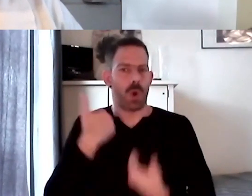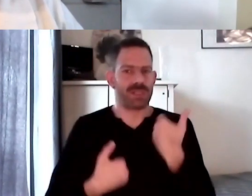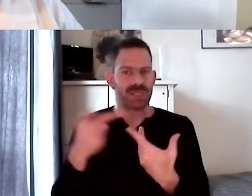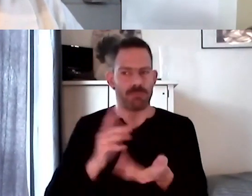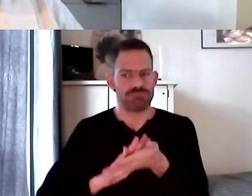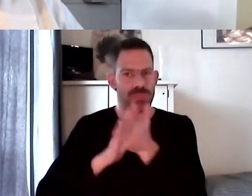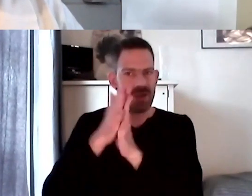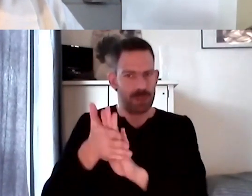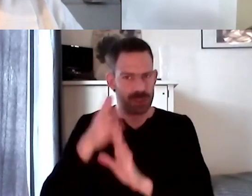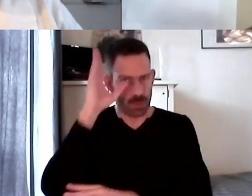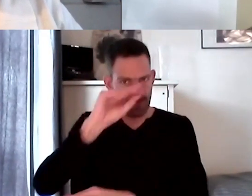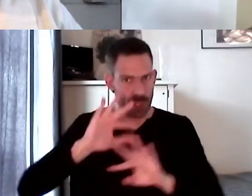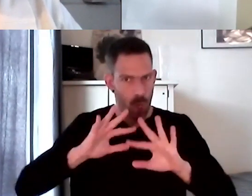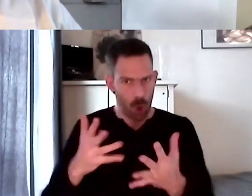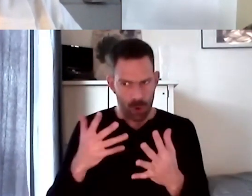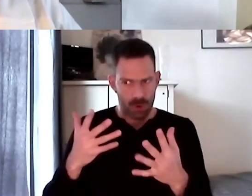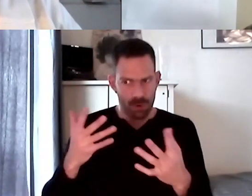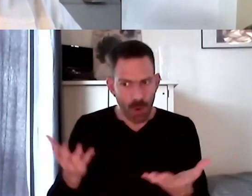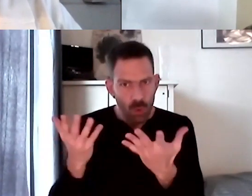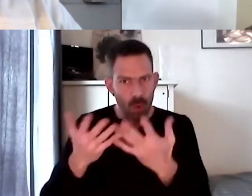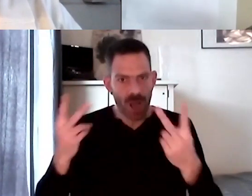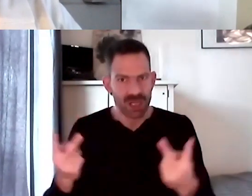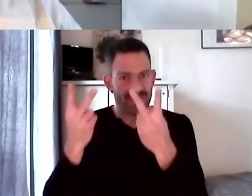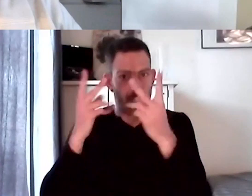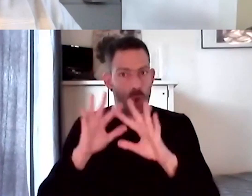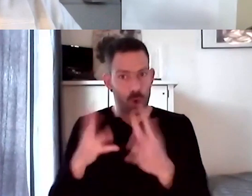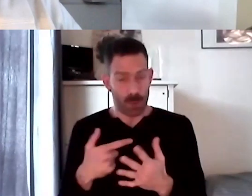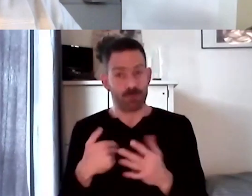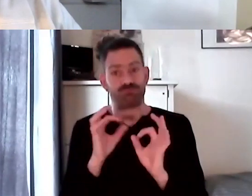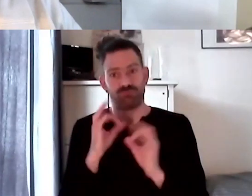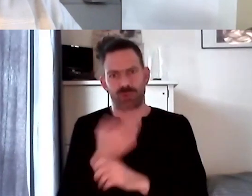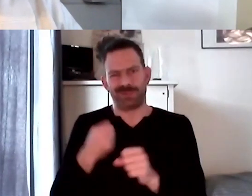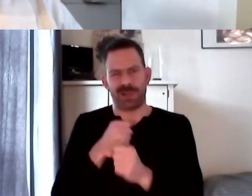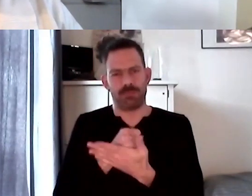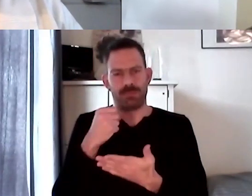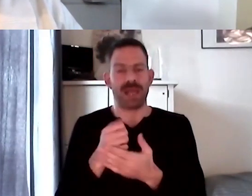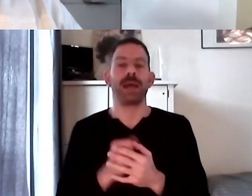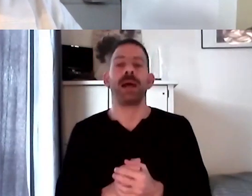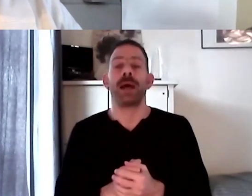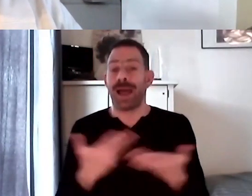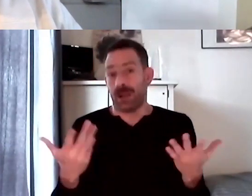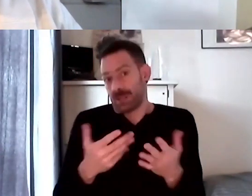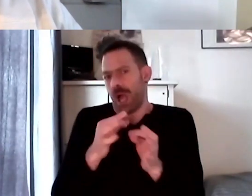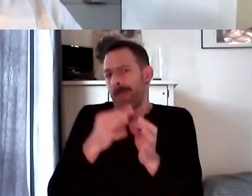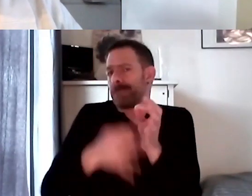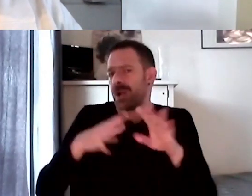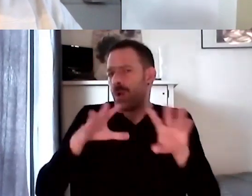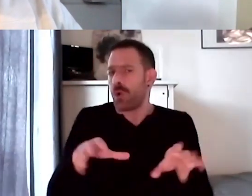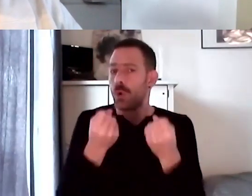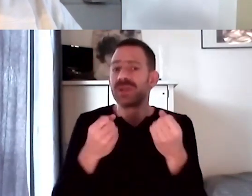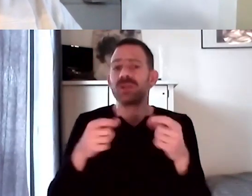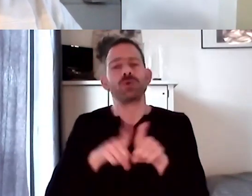l'évolution professionnelle. Et c'était une des façons, bien sûr, le bilan de compétences, tout ce qu'on appelle aussi